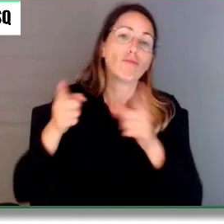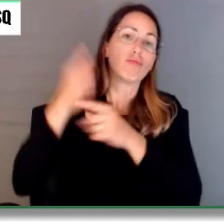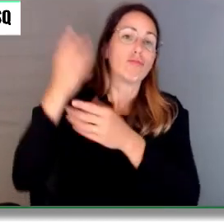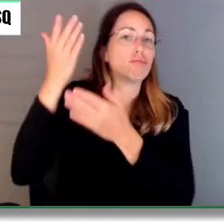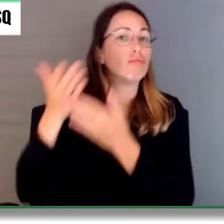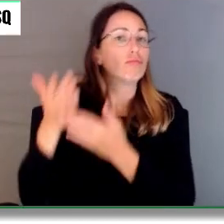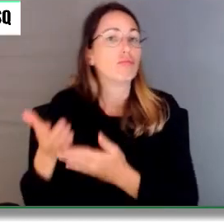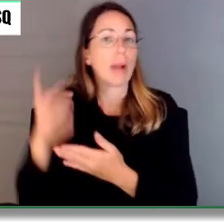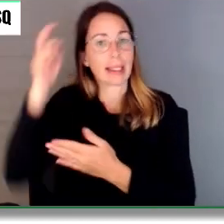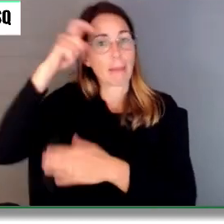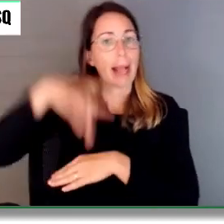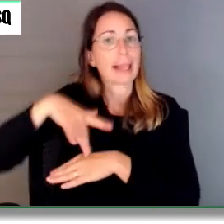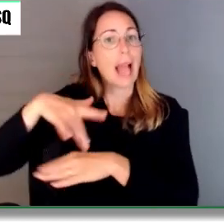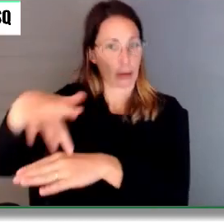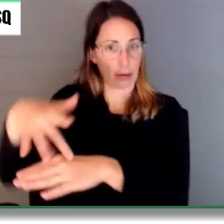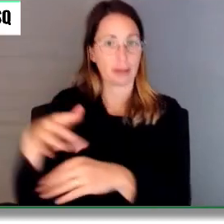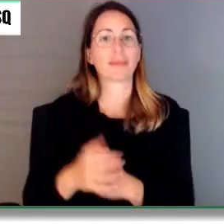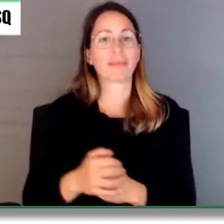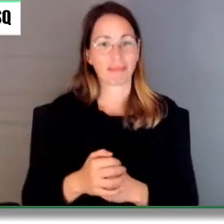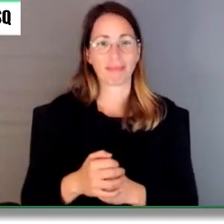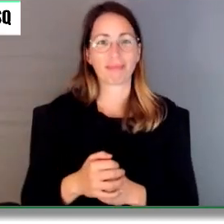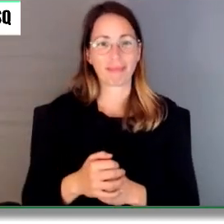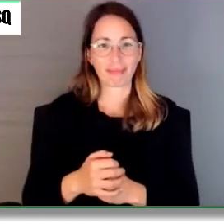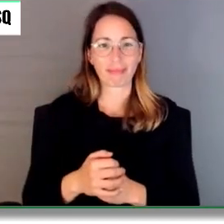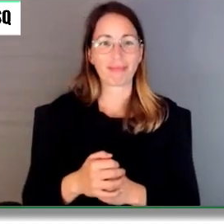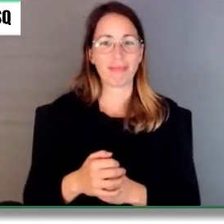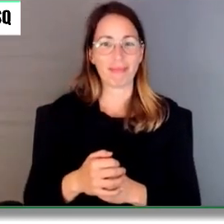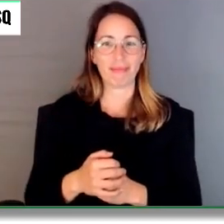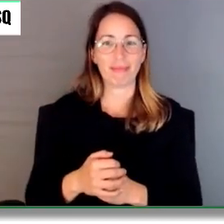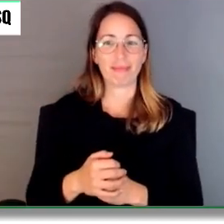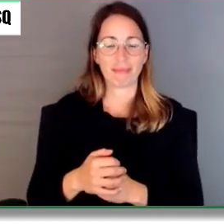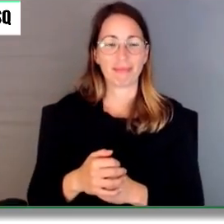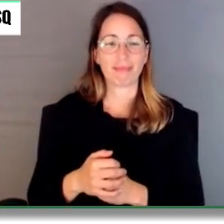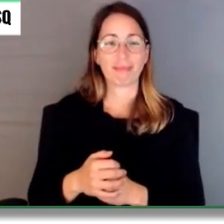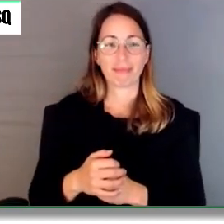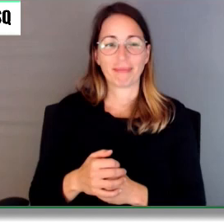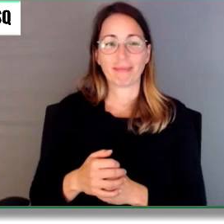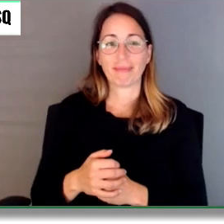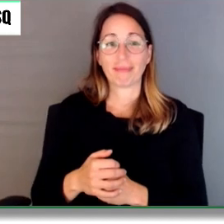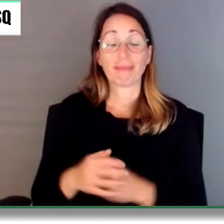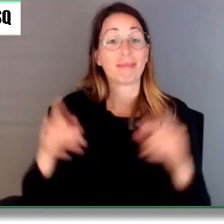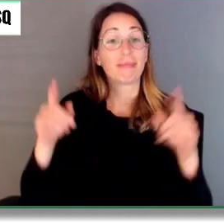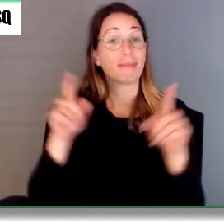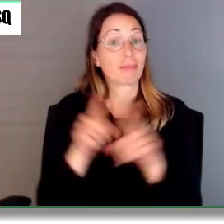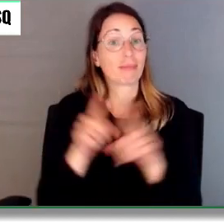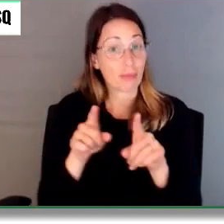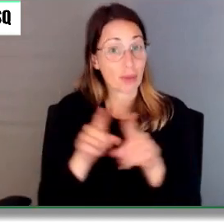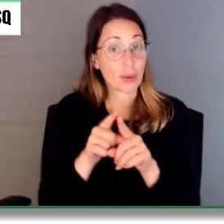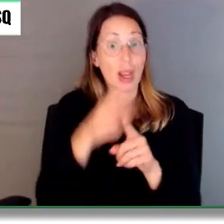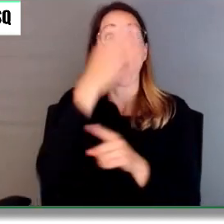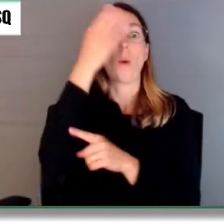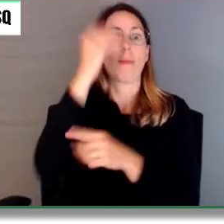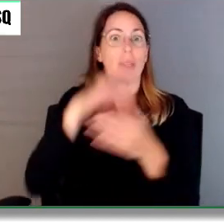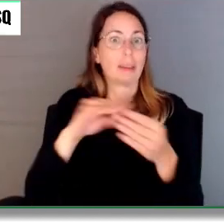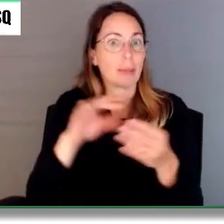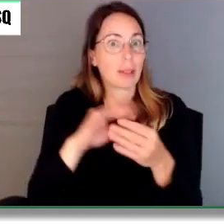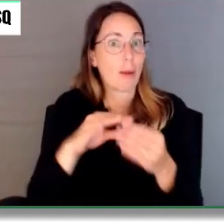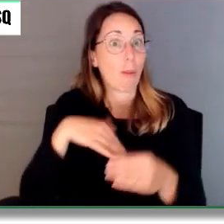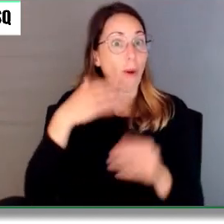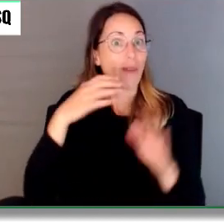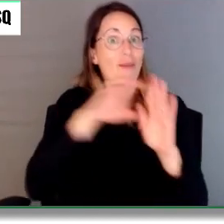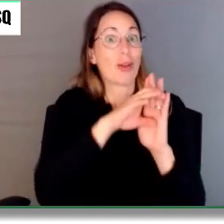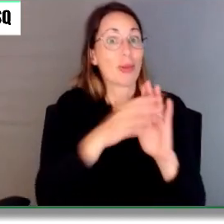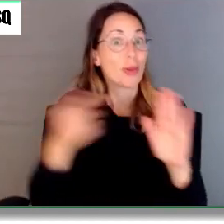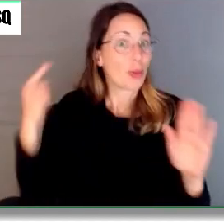Je noterai que j'ai oublié d'expliquer pourquoi cette photo dans l'arrière-fond est tellement importante. C'est un environnement de